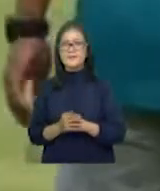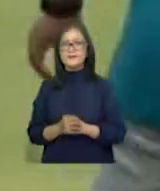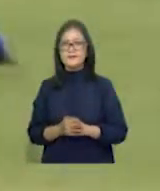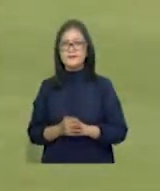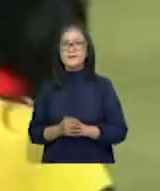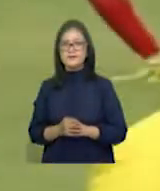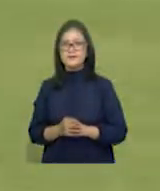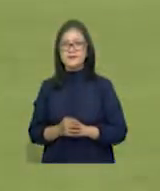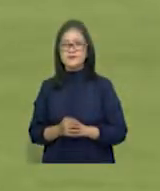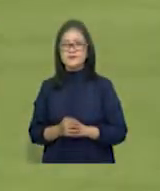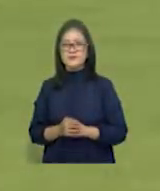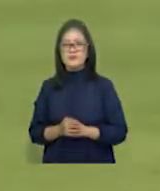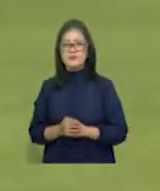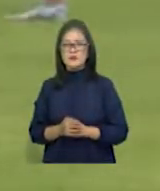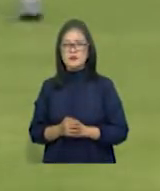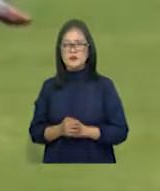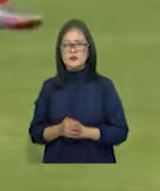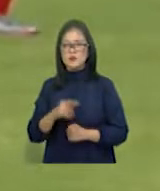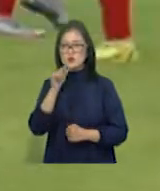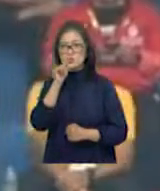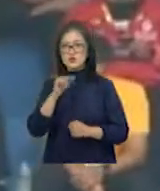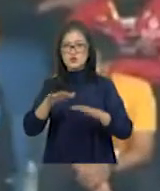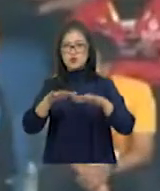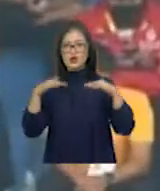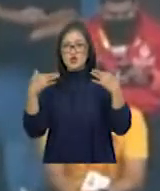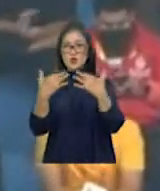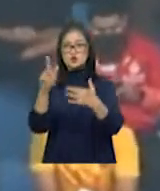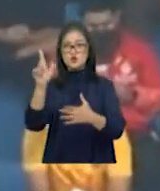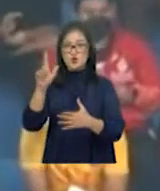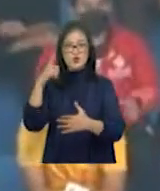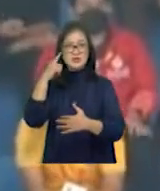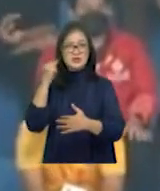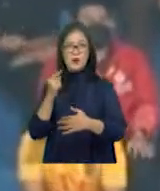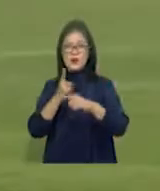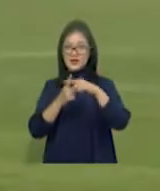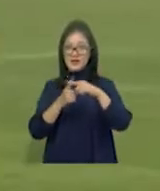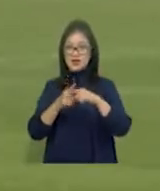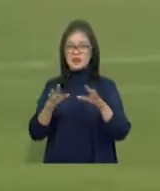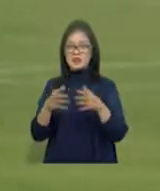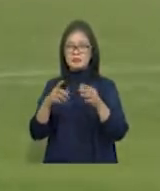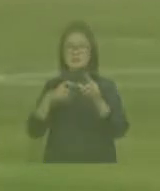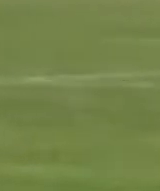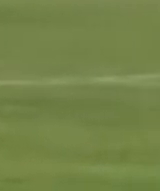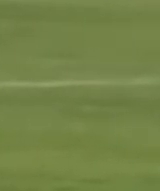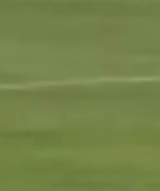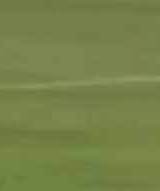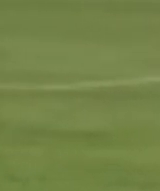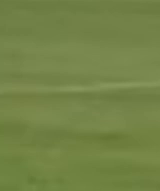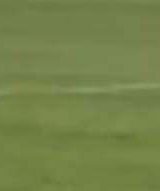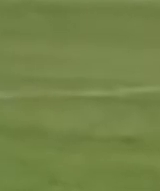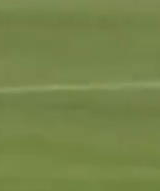Di hadapan supporter di Stadion UNS Solo, Jawa Tengah, timnas sepak bola Cerebral Palsy CP Indonesia tidak kesulitan menghadapi tim